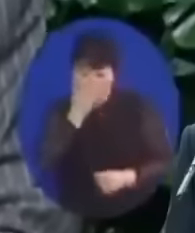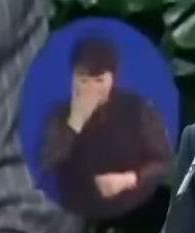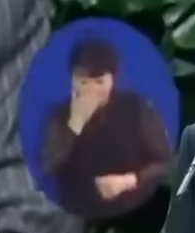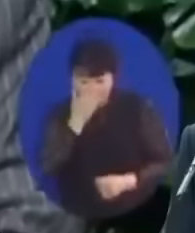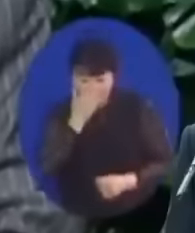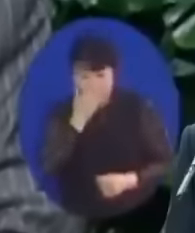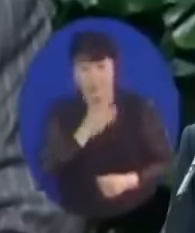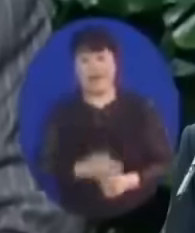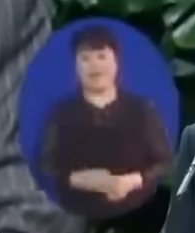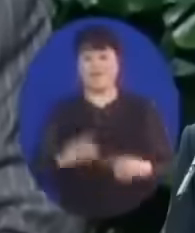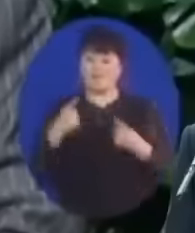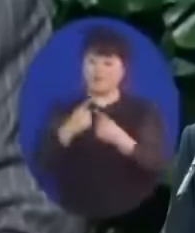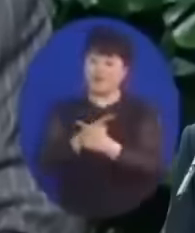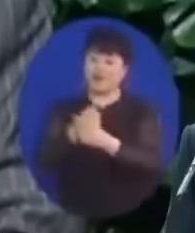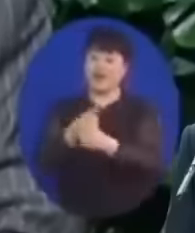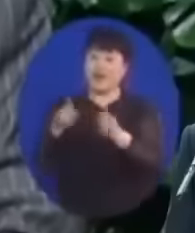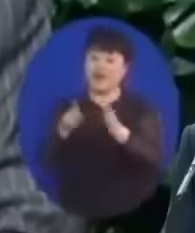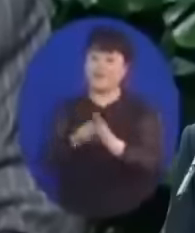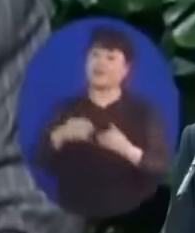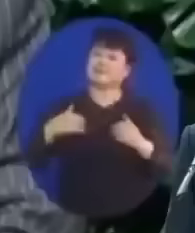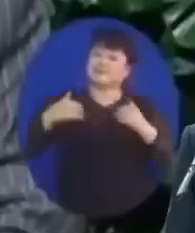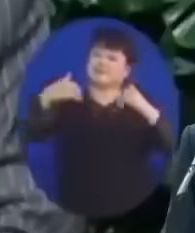겸손해지고 깨어지고 믿음이